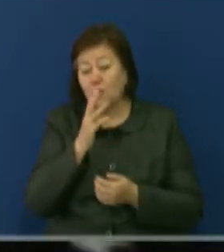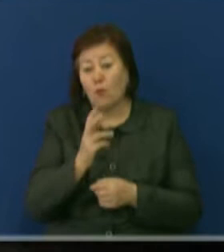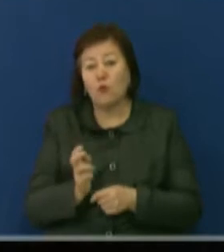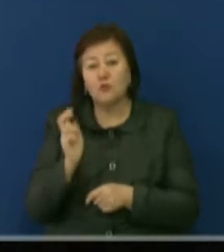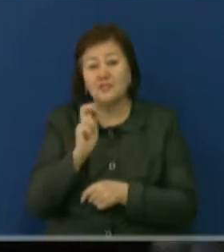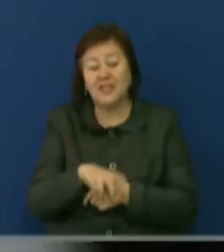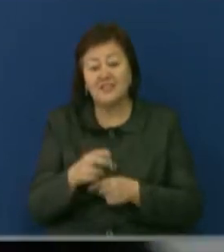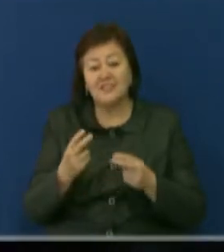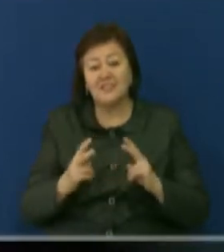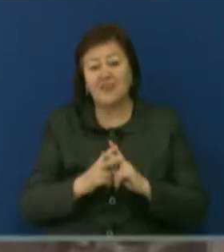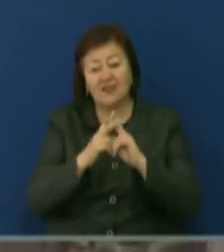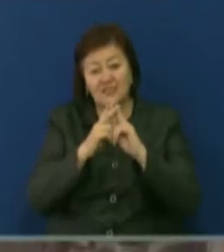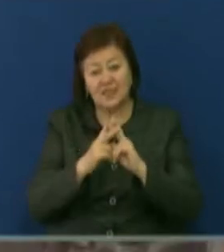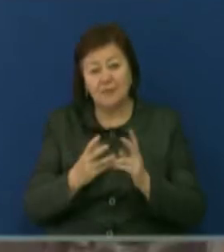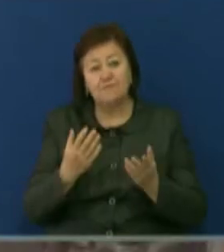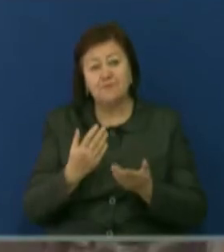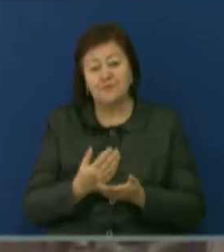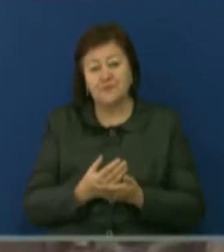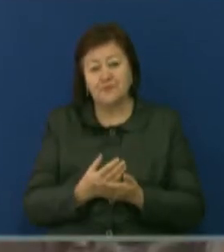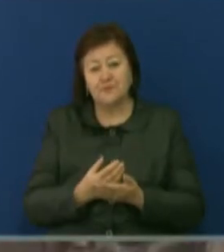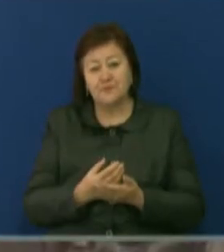темір жолы баспасөз қызметі